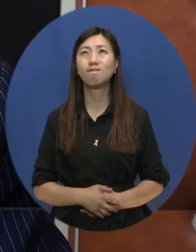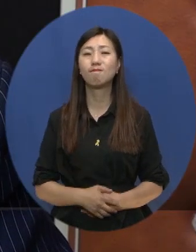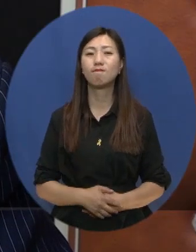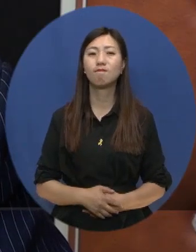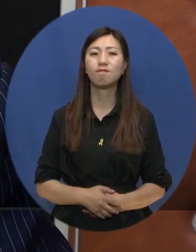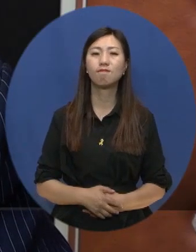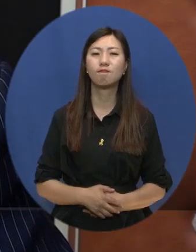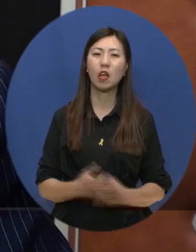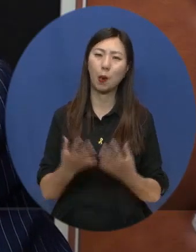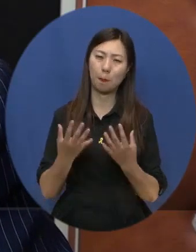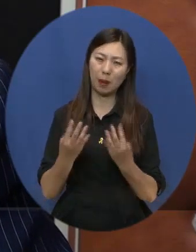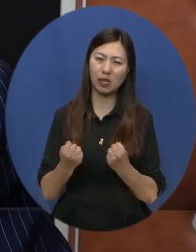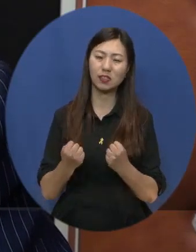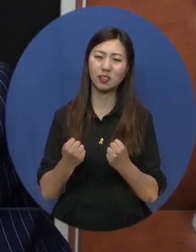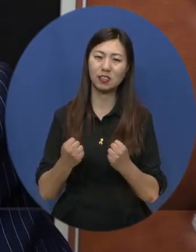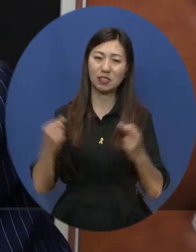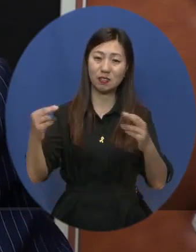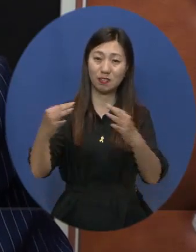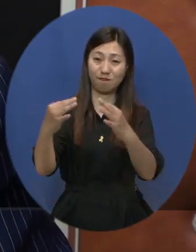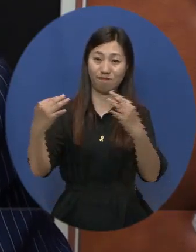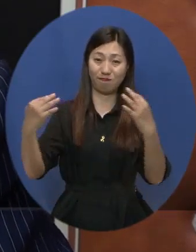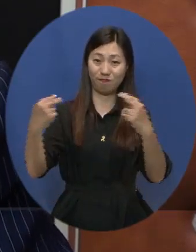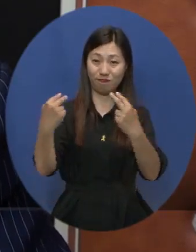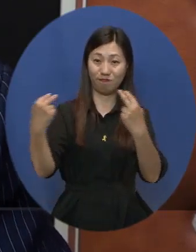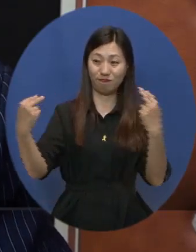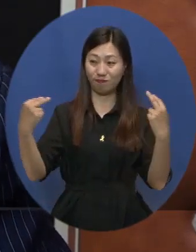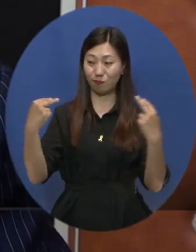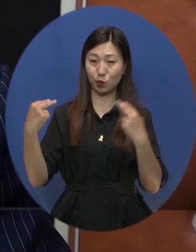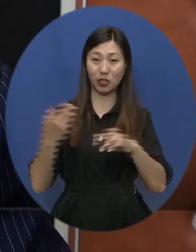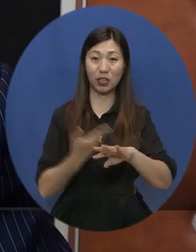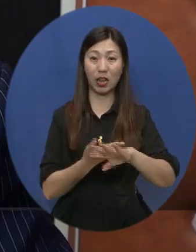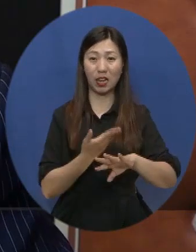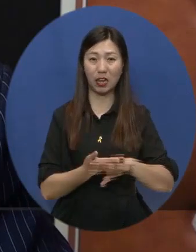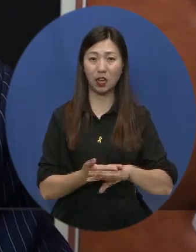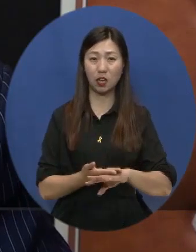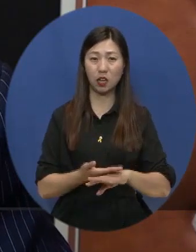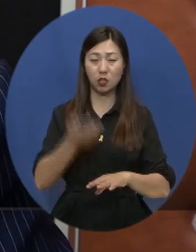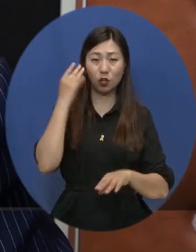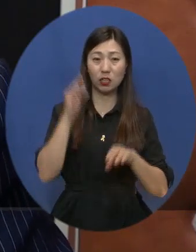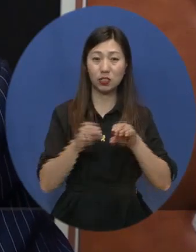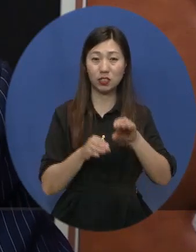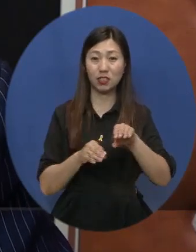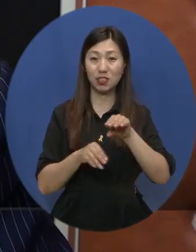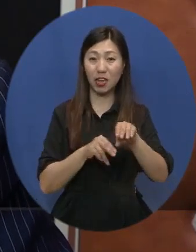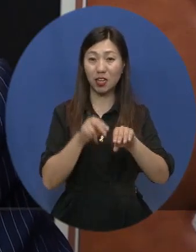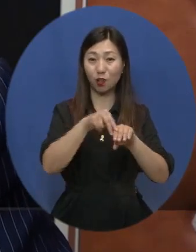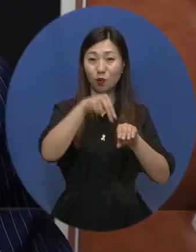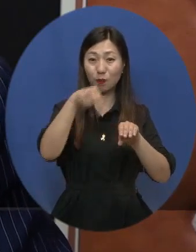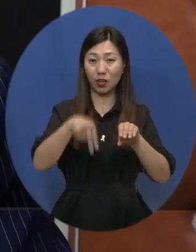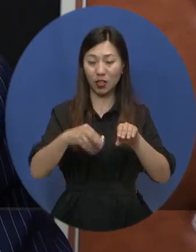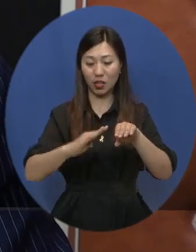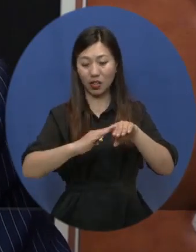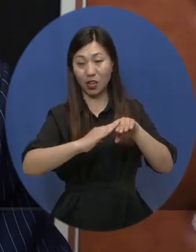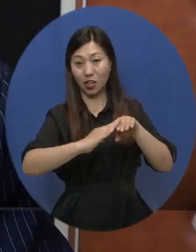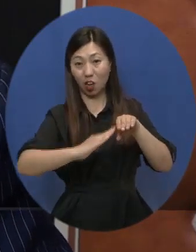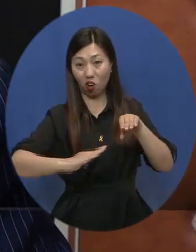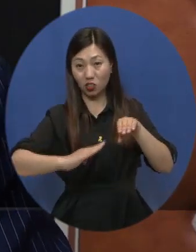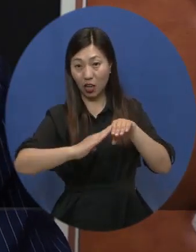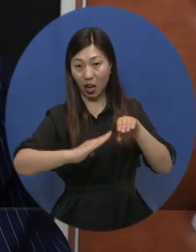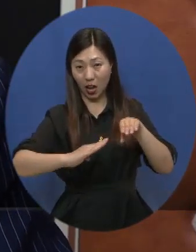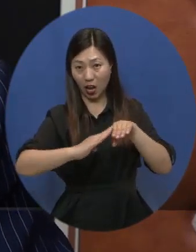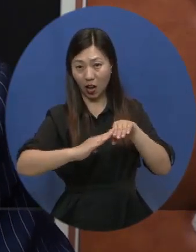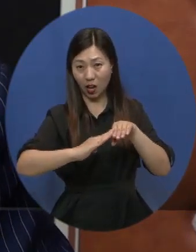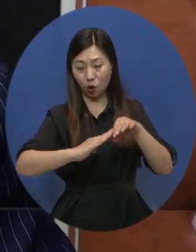그래요. 많이 시선이 바뀌었어요. 제가 차에서 내리는데 경사로를 내리고